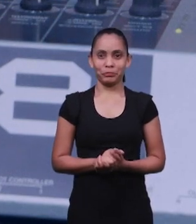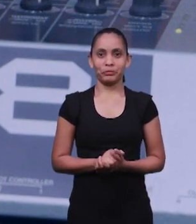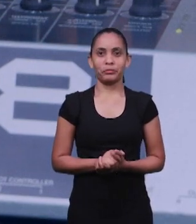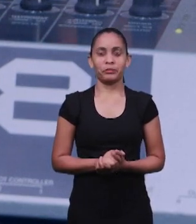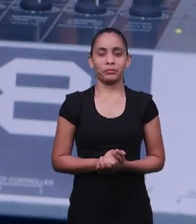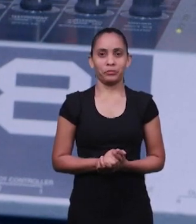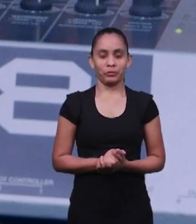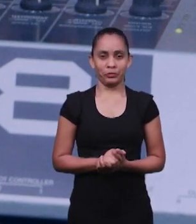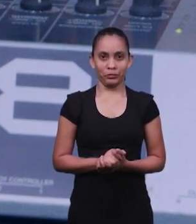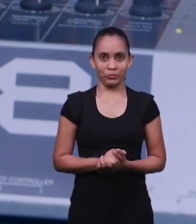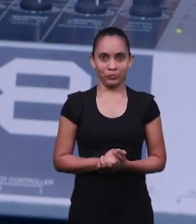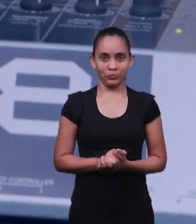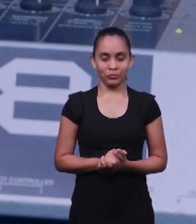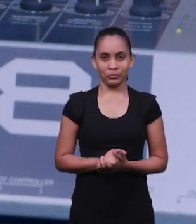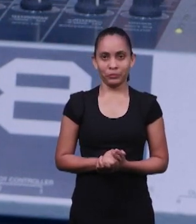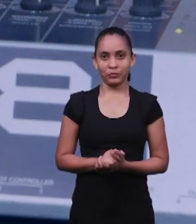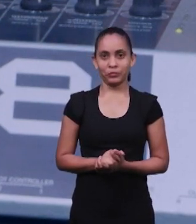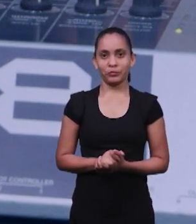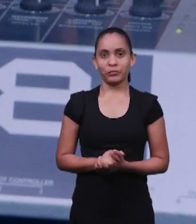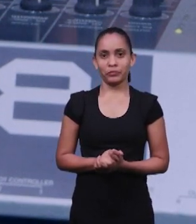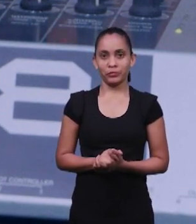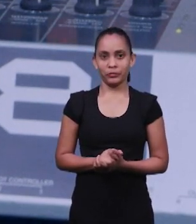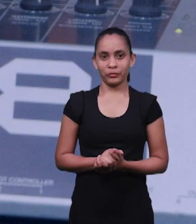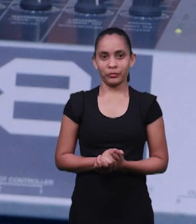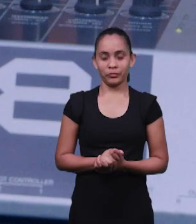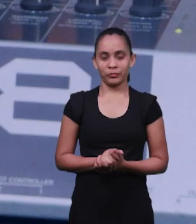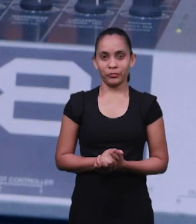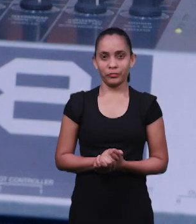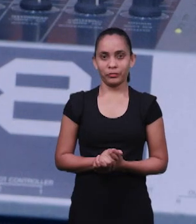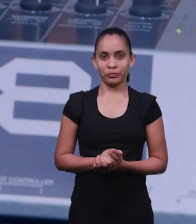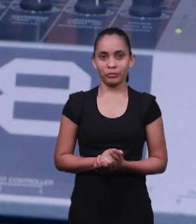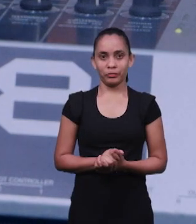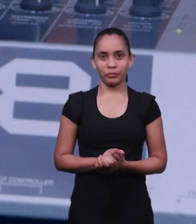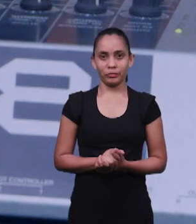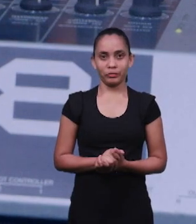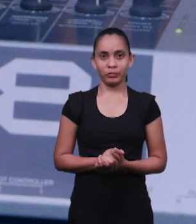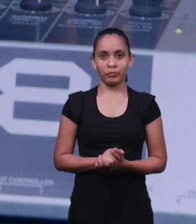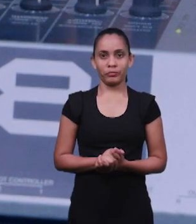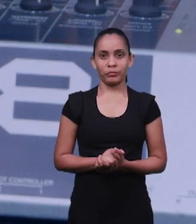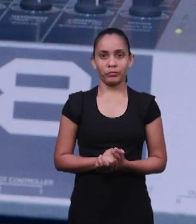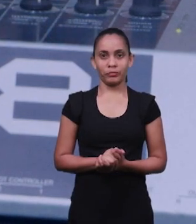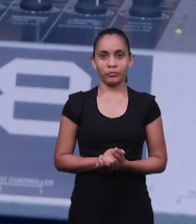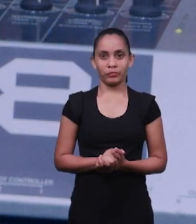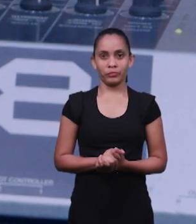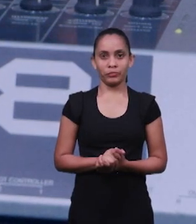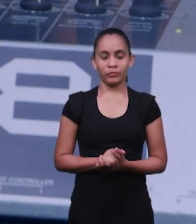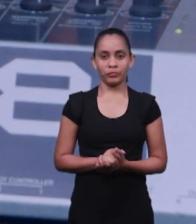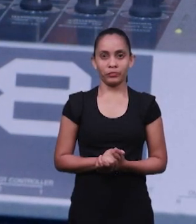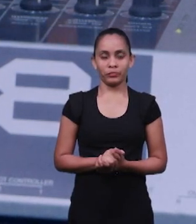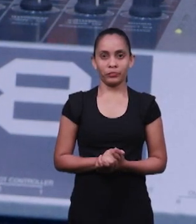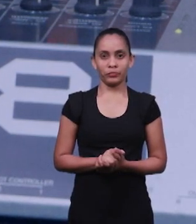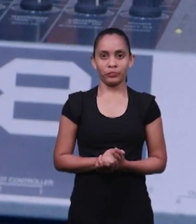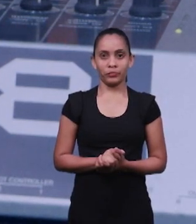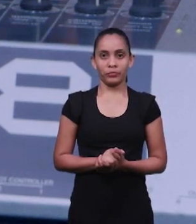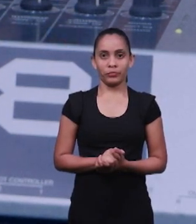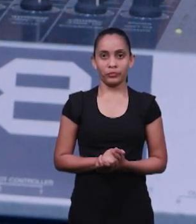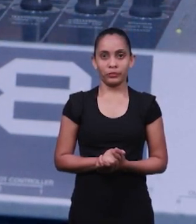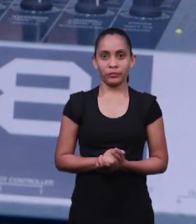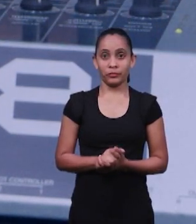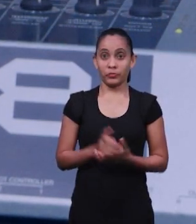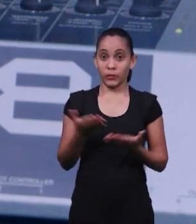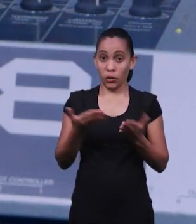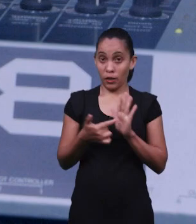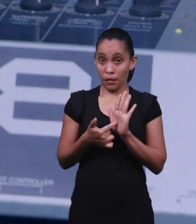Fá, lá, sol, fá, fá, mi. Fá, sol, sol, sol, sol, si, lá, sol, fá. Et là, on